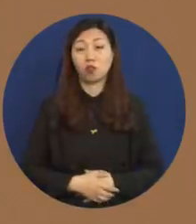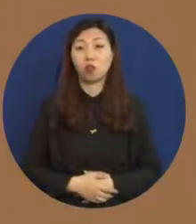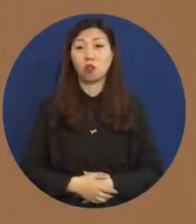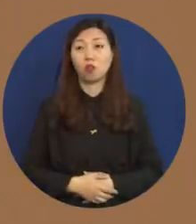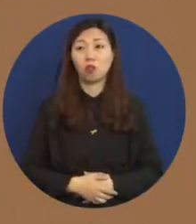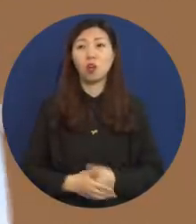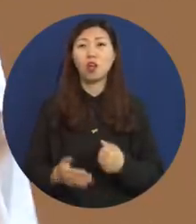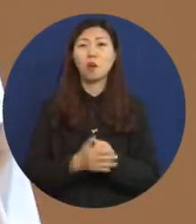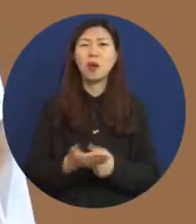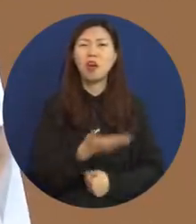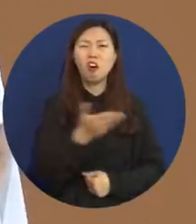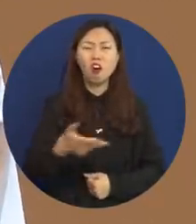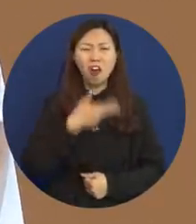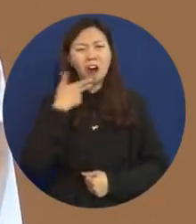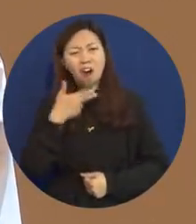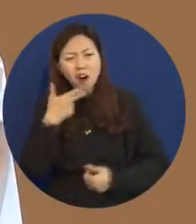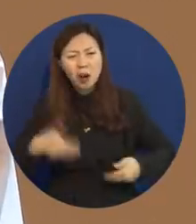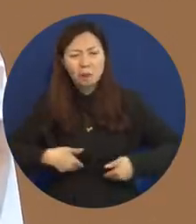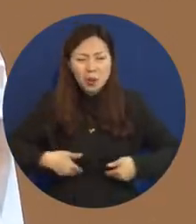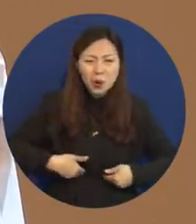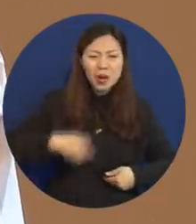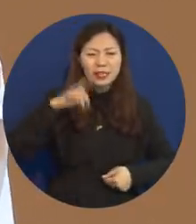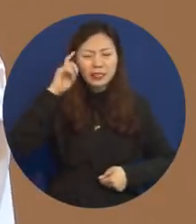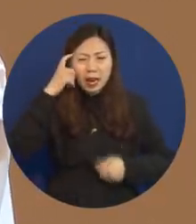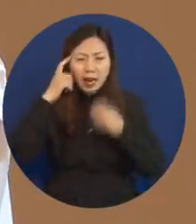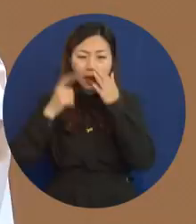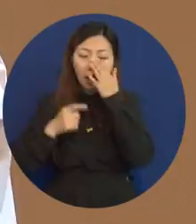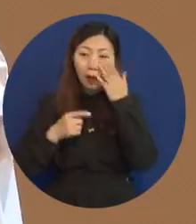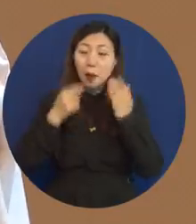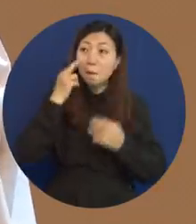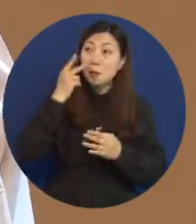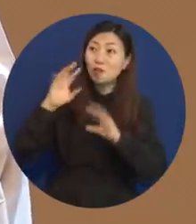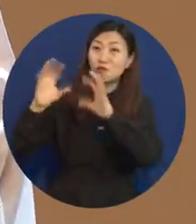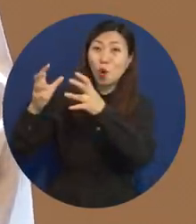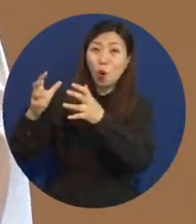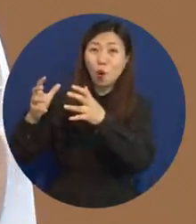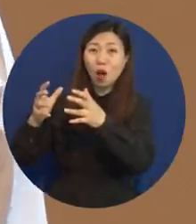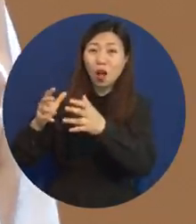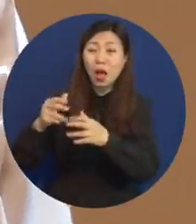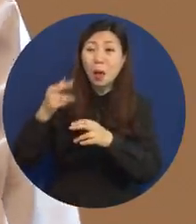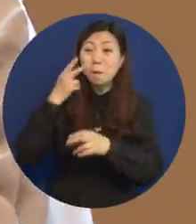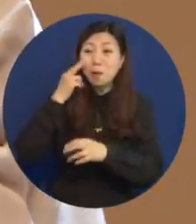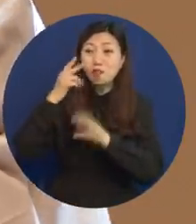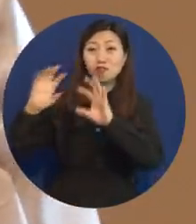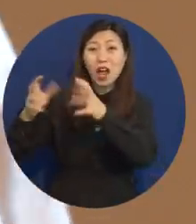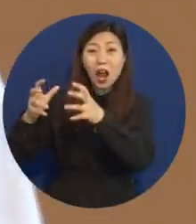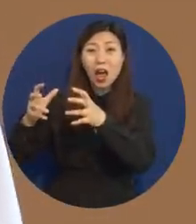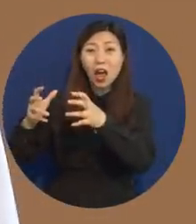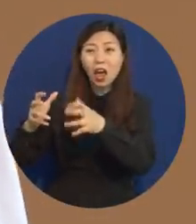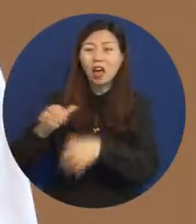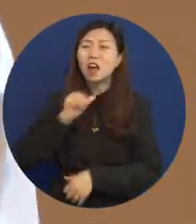그러니까 여러분들은 뭐 영어 해야 되는 줄 알잖아. 미국에 가면 거지들 영어 잘합니다.